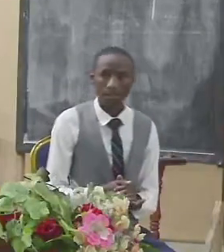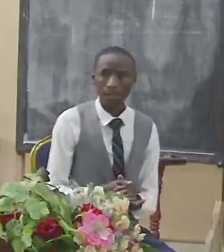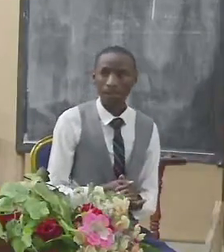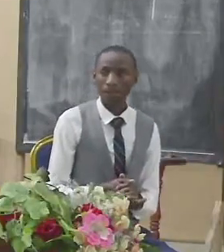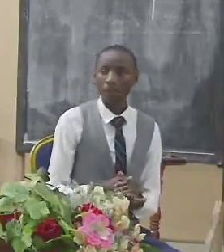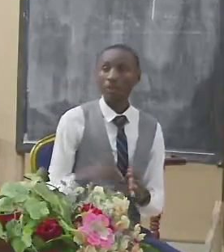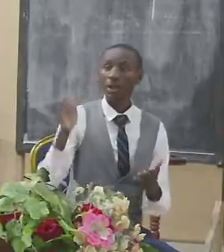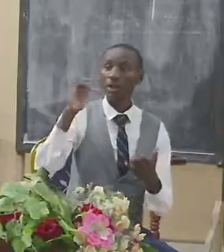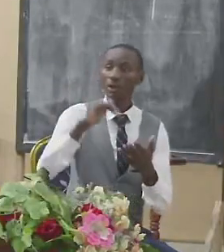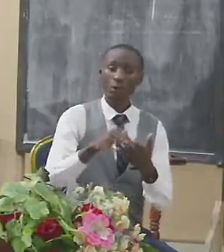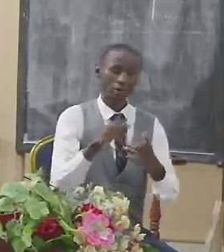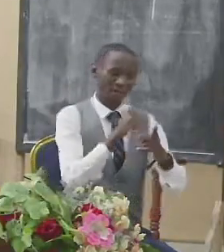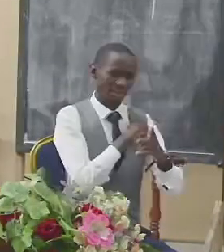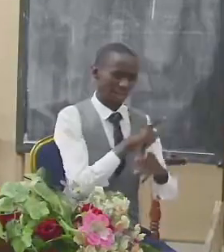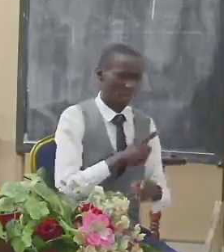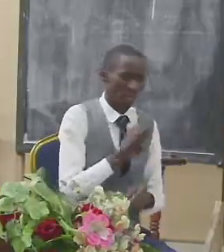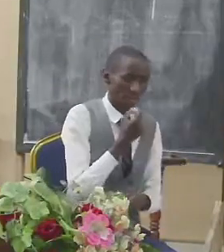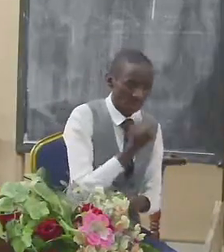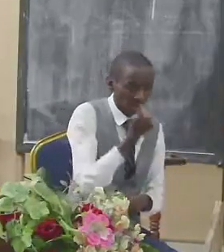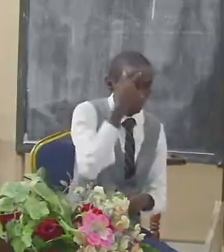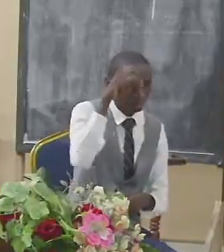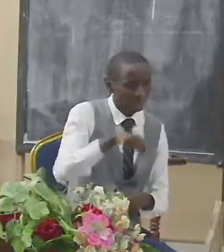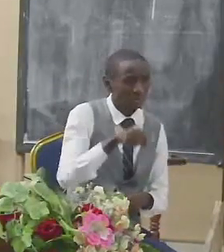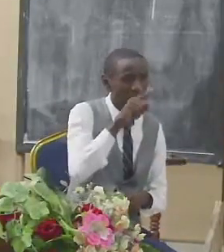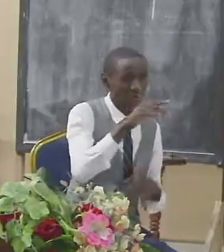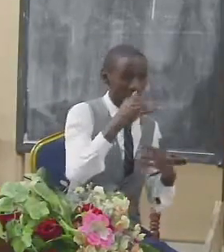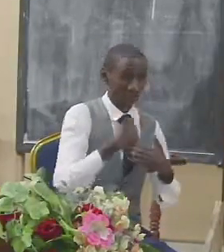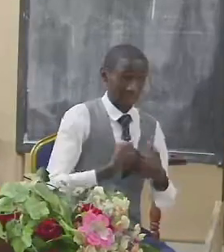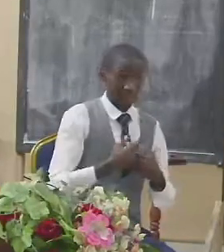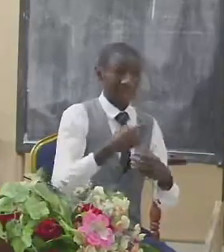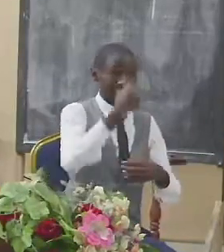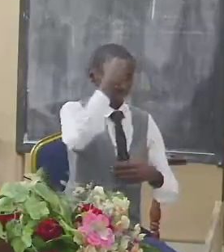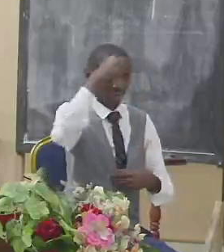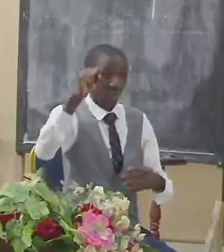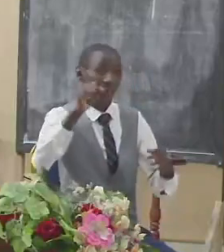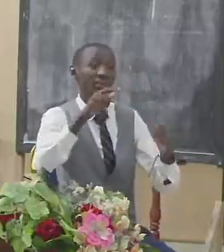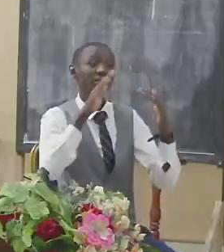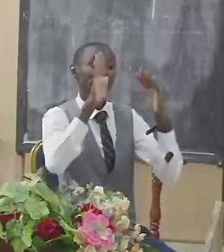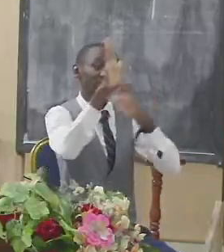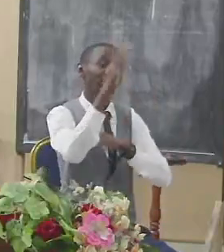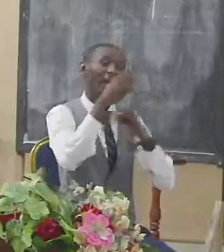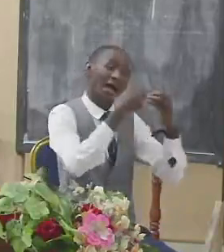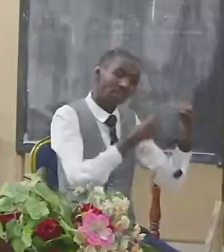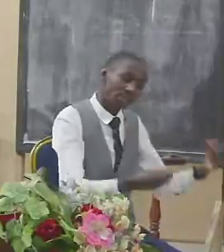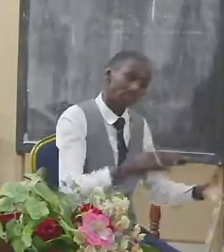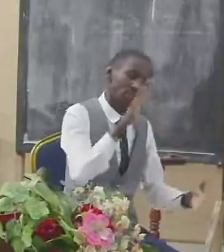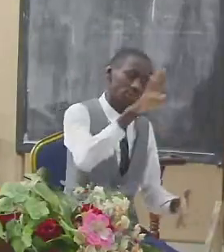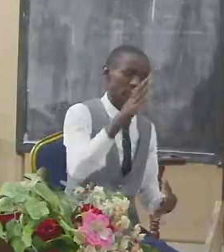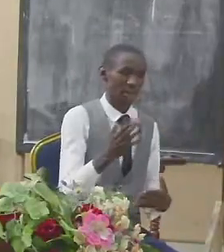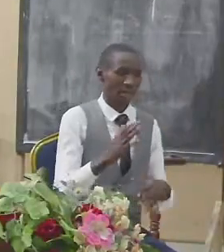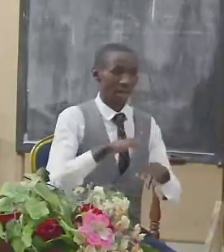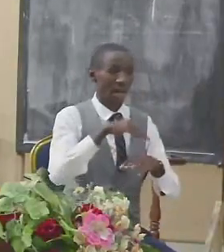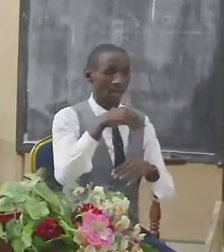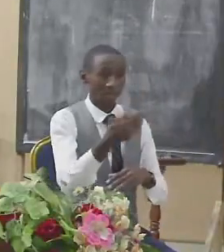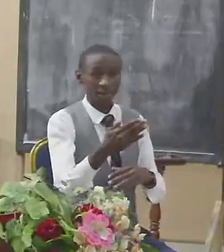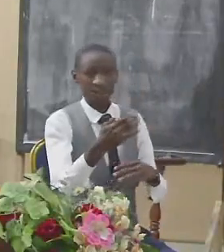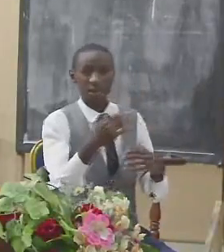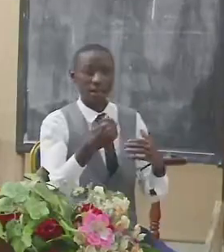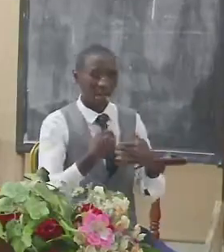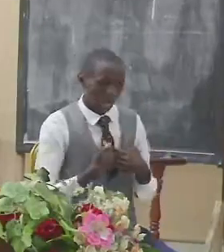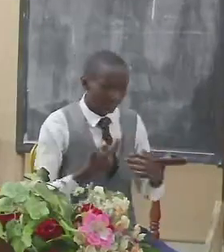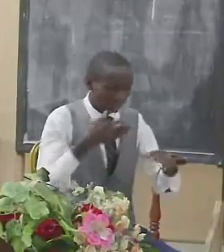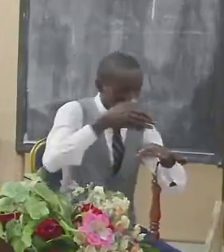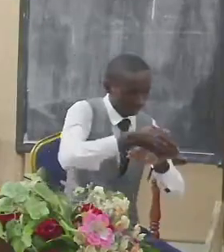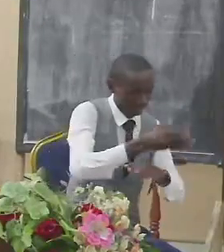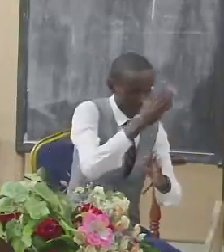Et Samuel dit. Na Samuel anasema. Parce que tu as désobéi. Je te laisse. Aukutii Mungu anakuacha. Il avait franchi la ligne. Alikuwa